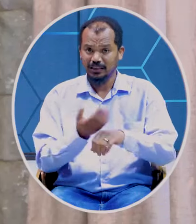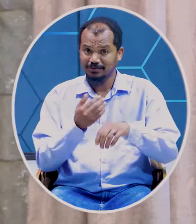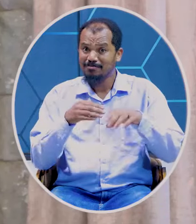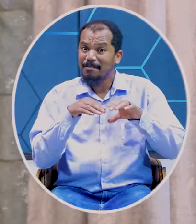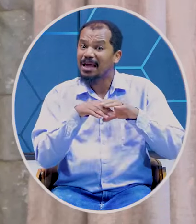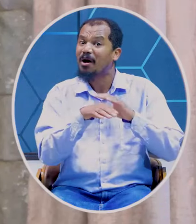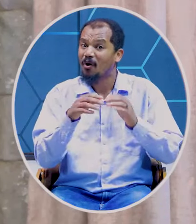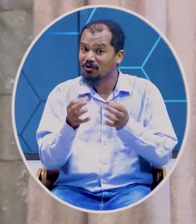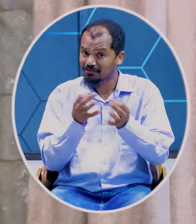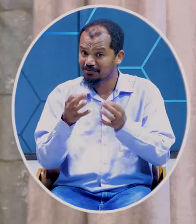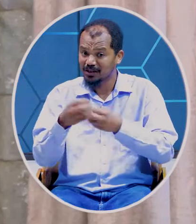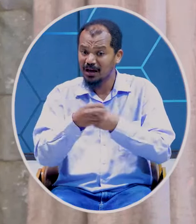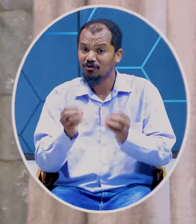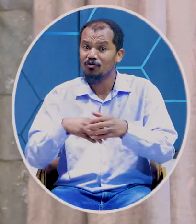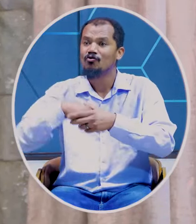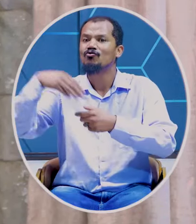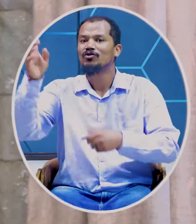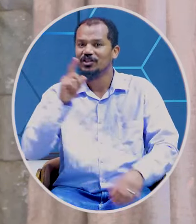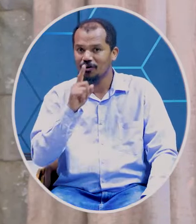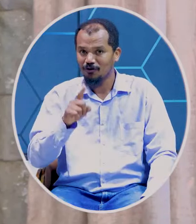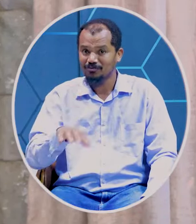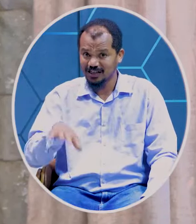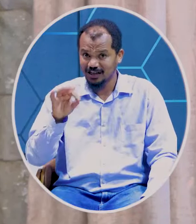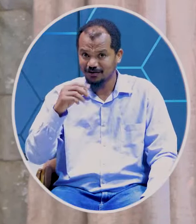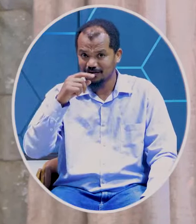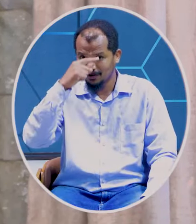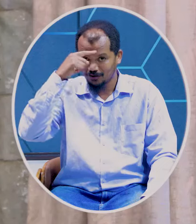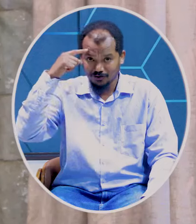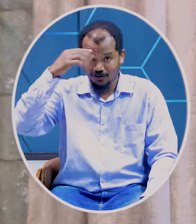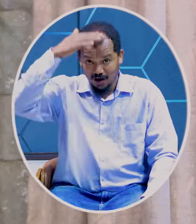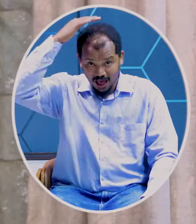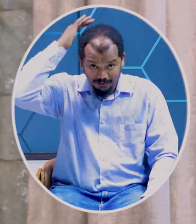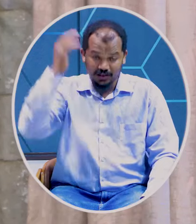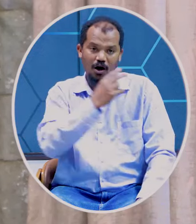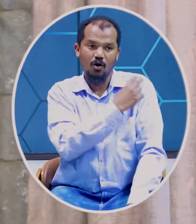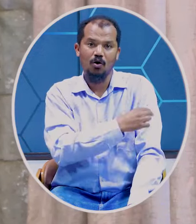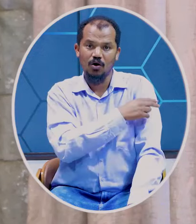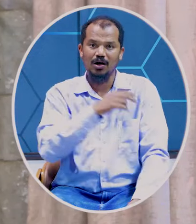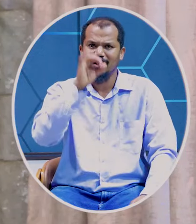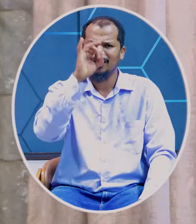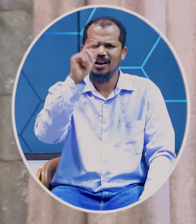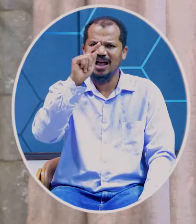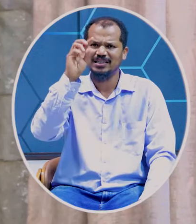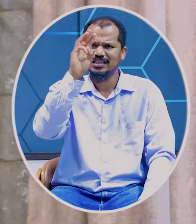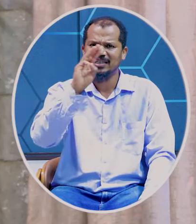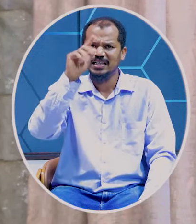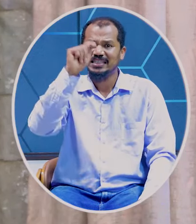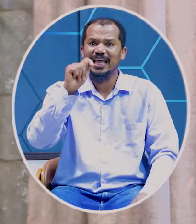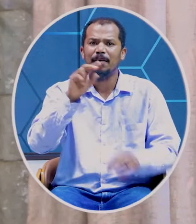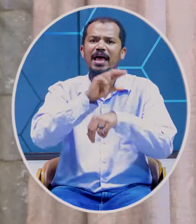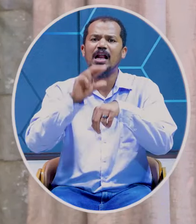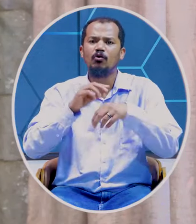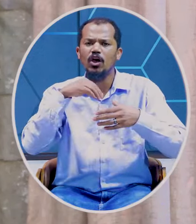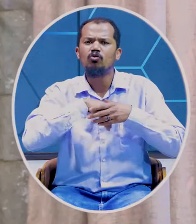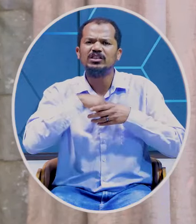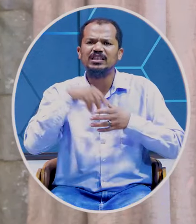በመግቢያ እንደገለጽኩላችሁ ከስቱዲዮ ውጭ ነው የምንገኘው። በጥቁር አንበሳ ሆስፒታል እና በላንሴት ብሔራዊ የውስጥ